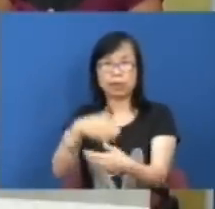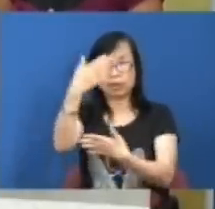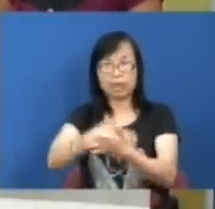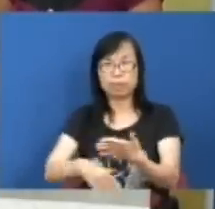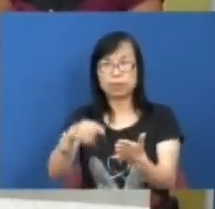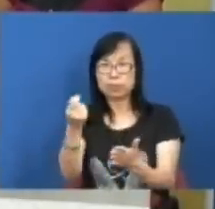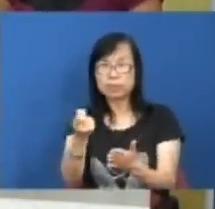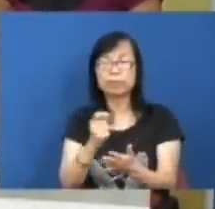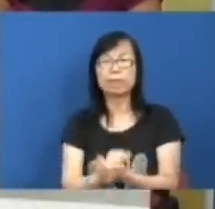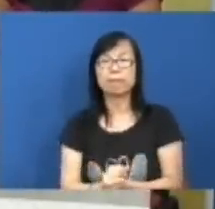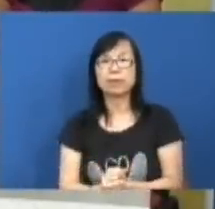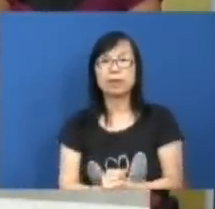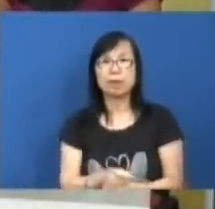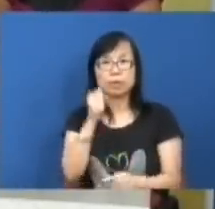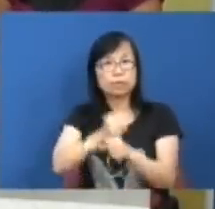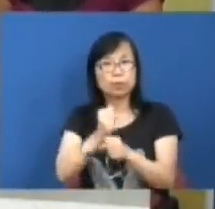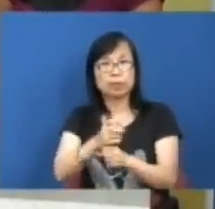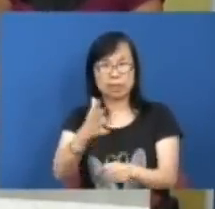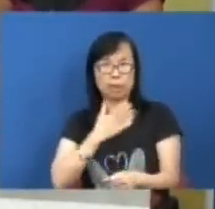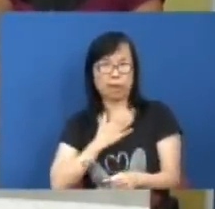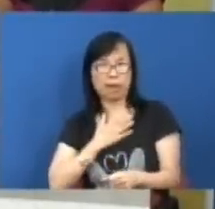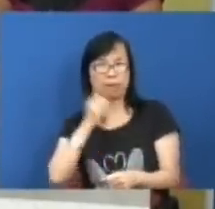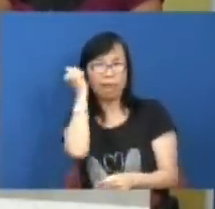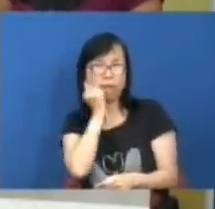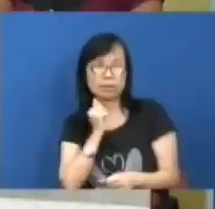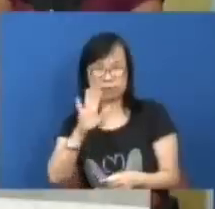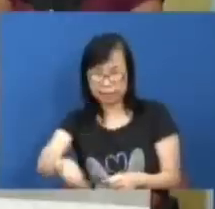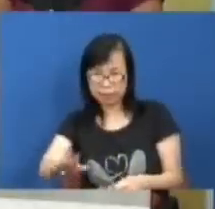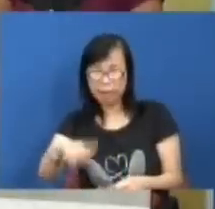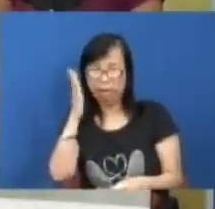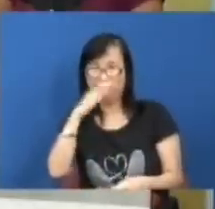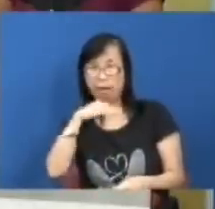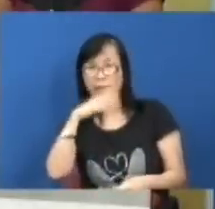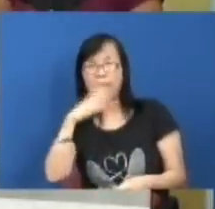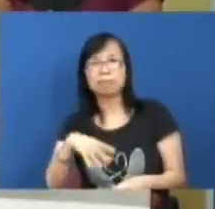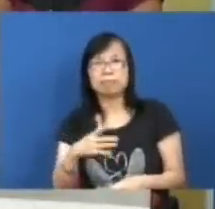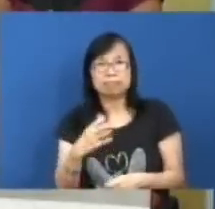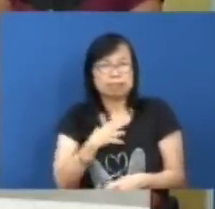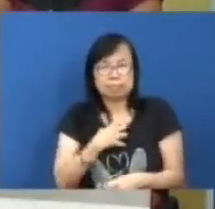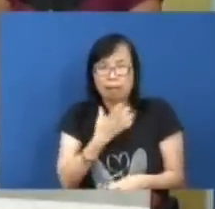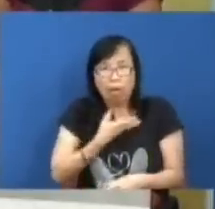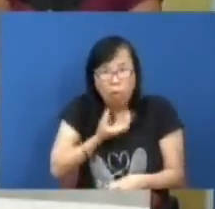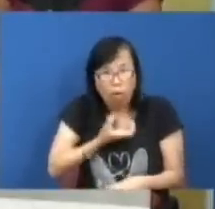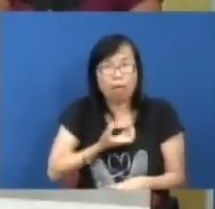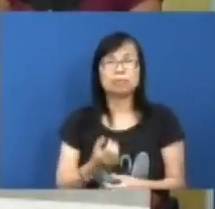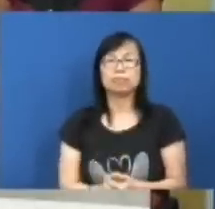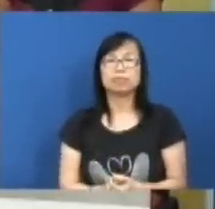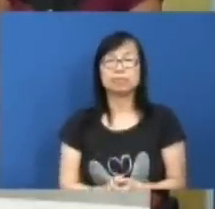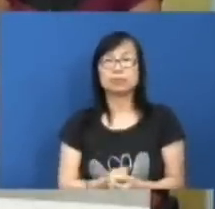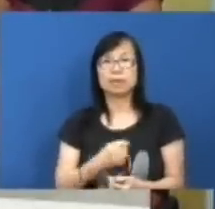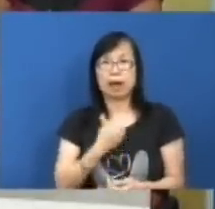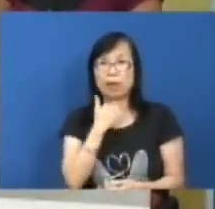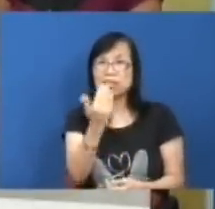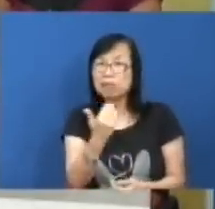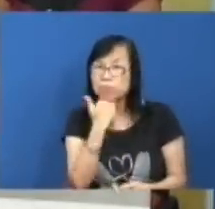低，同埋施工嘅時候咧就唔使話怕有老人家啊、細路仔啊聞到啲氣味不適。就引起好多一啲投訴